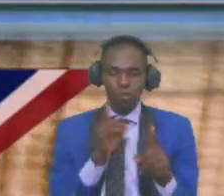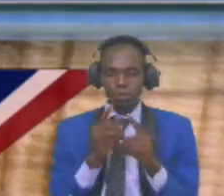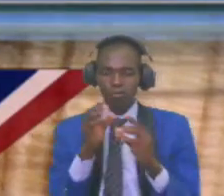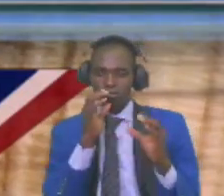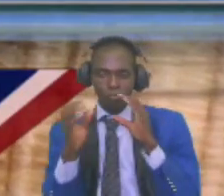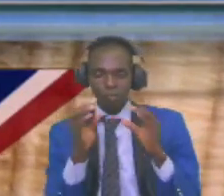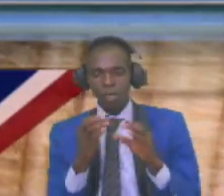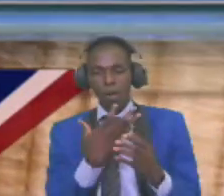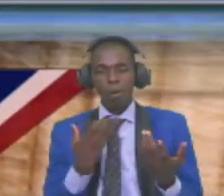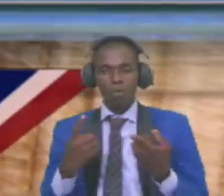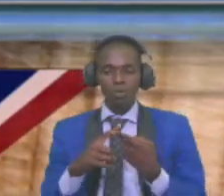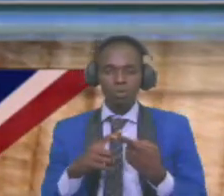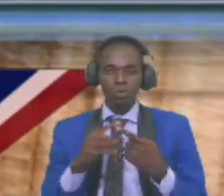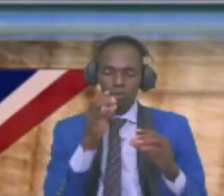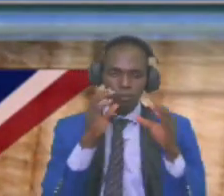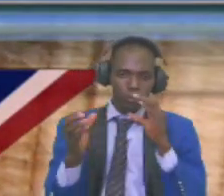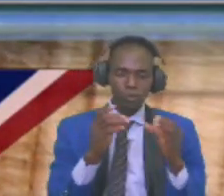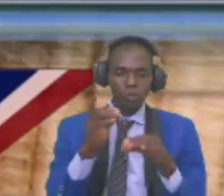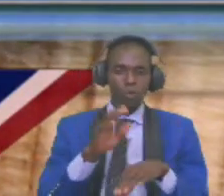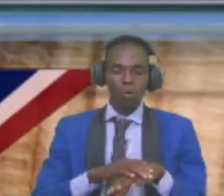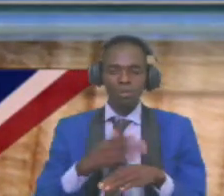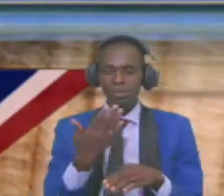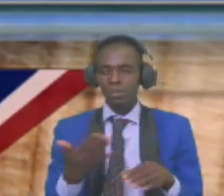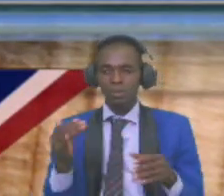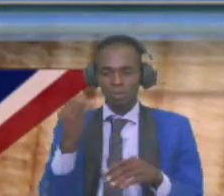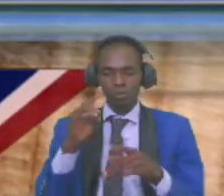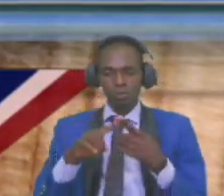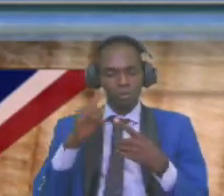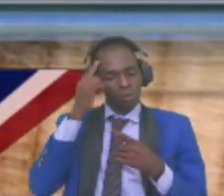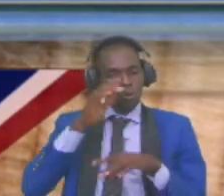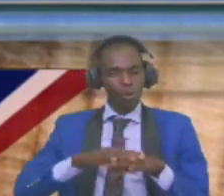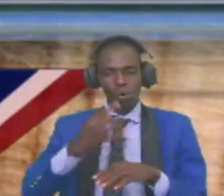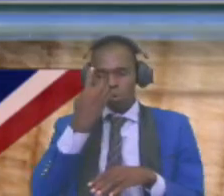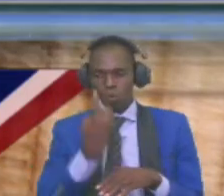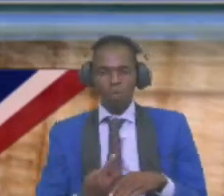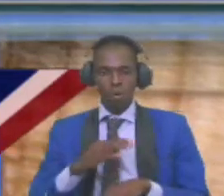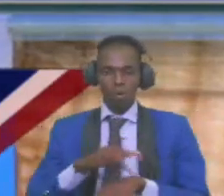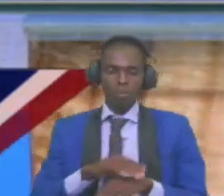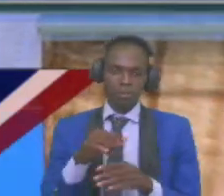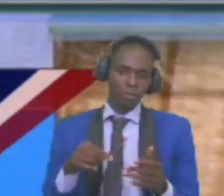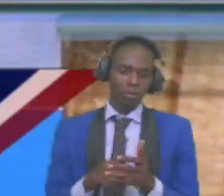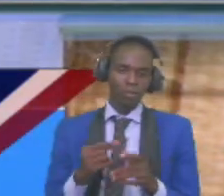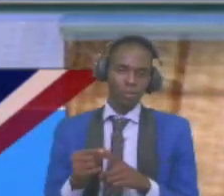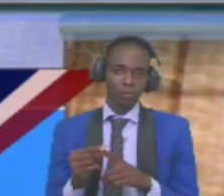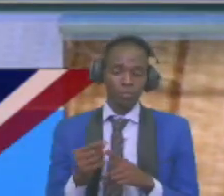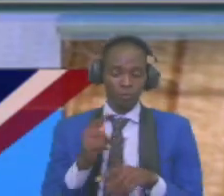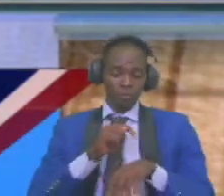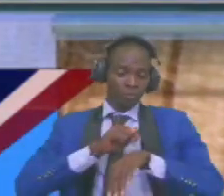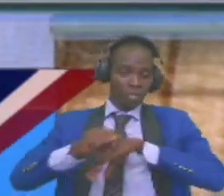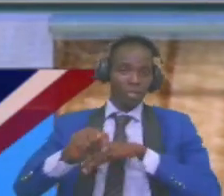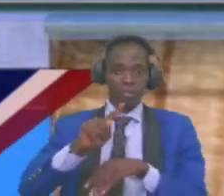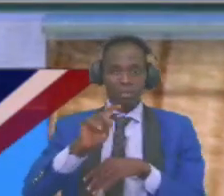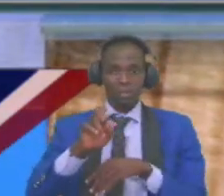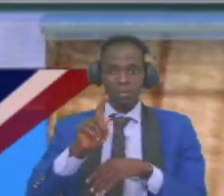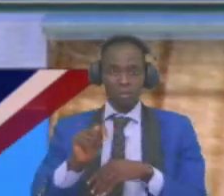ah ah ah vous faire penser aux jeunes aux choses du monde astle veillée via des sms